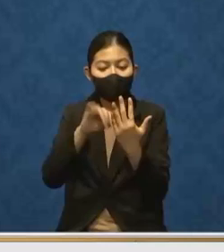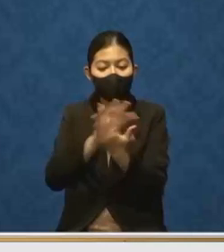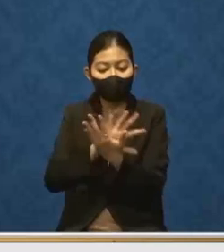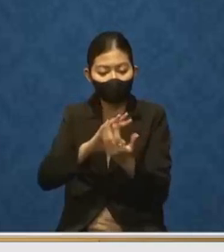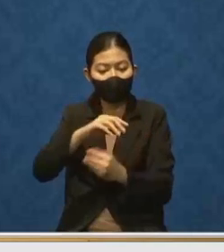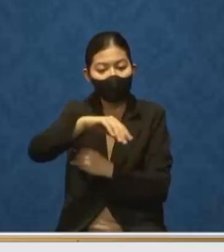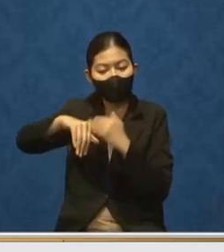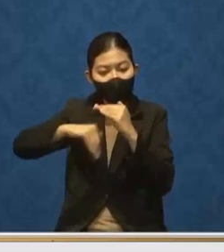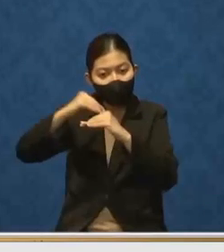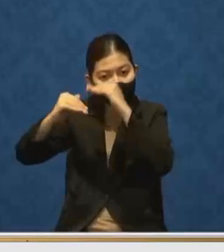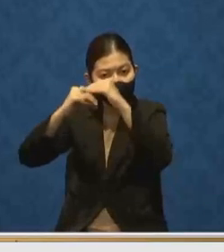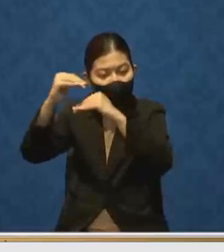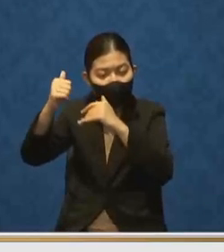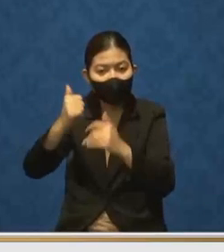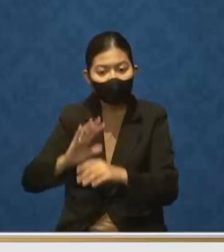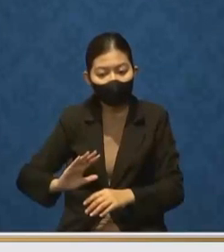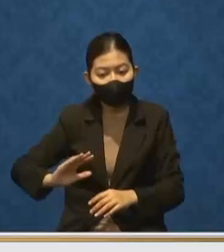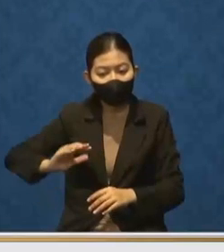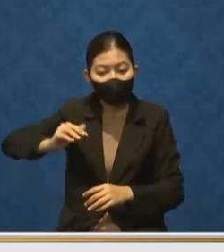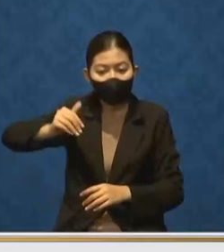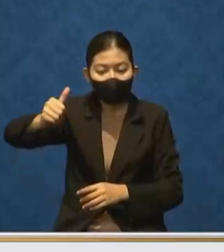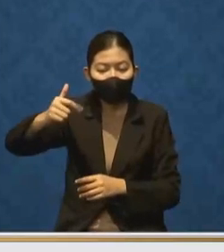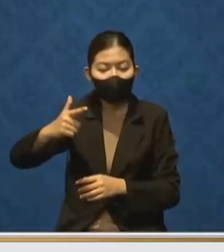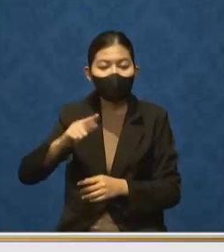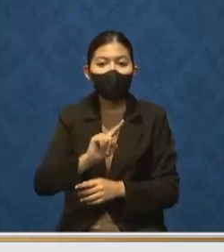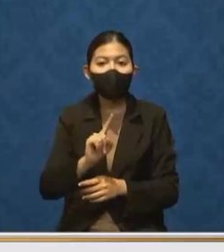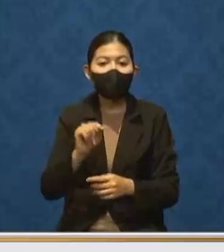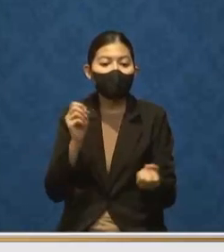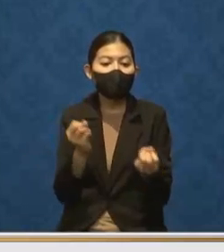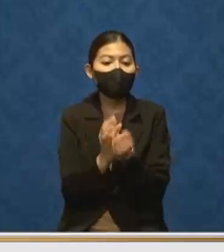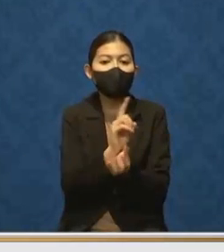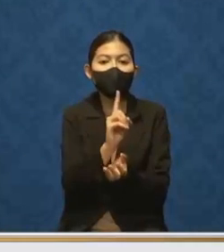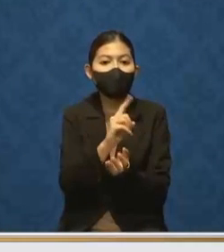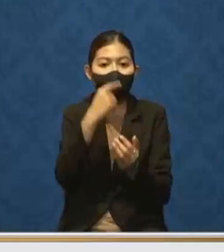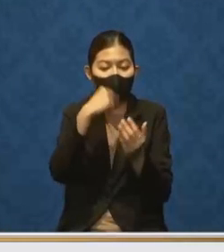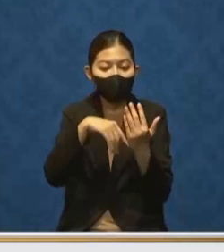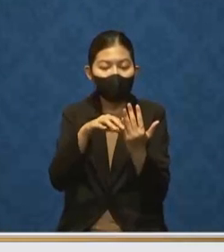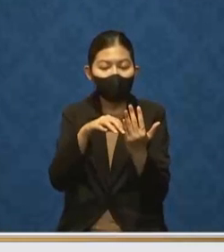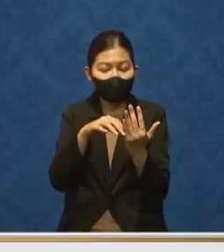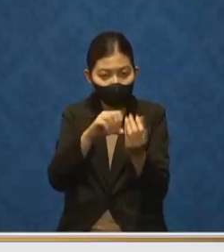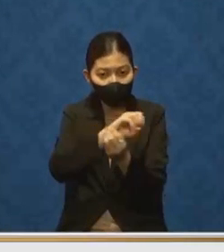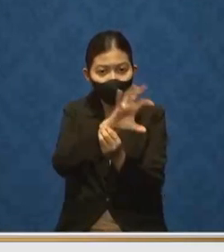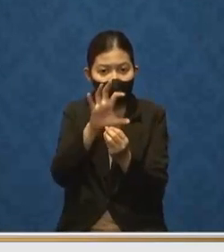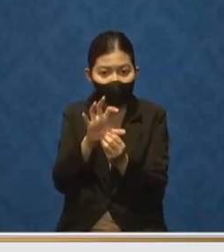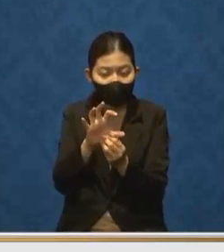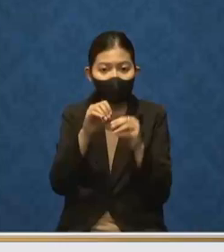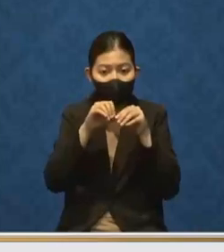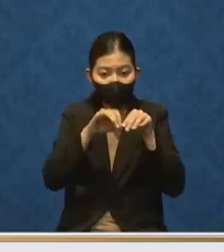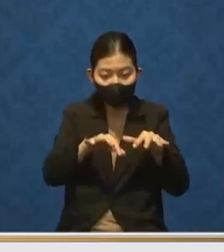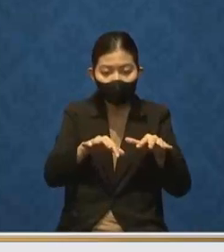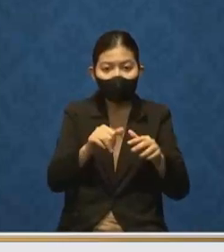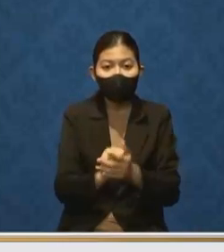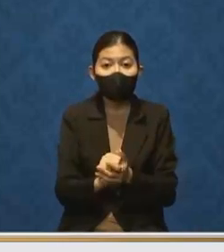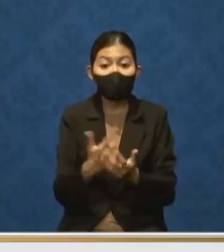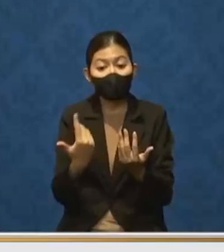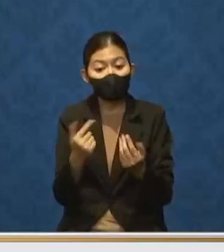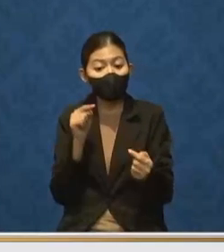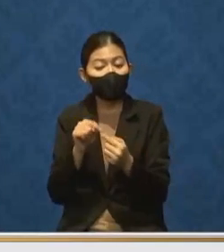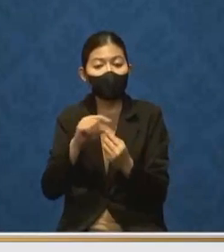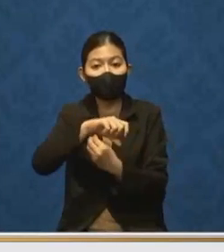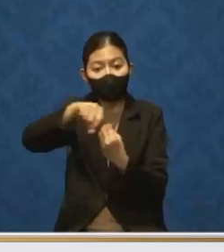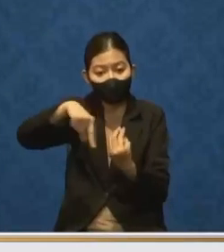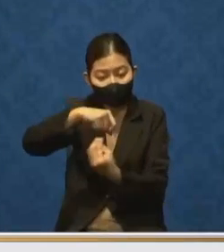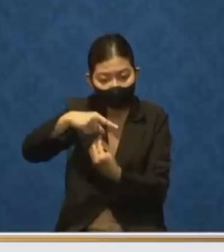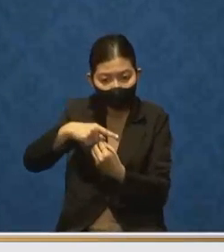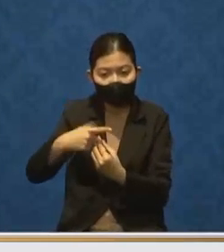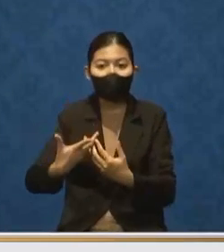และฟื้นฟูจากผลกระทบของการแพร่ระบาดโรคติดเชื้อไวรัสโคโรนา2019ทั้งในด้านเศรษฐกิจสังคมทรัพยากรมนุ